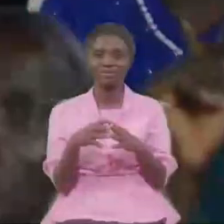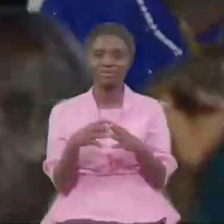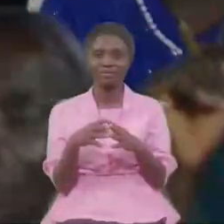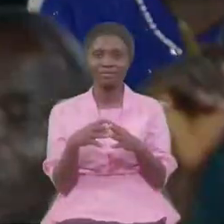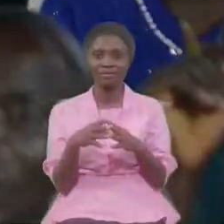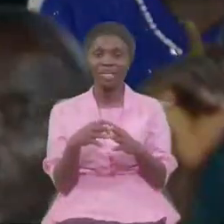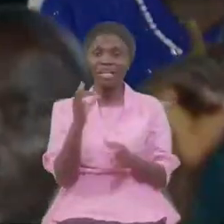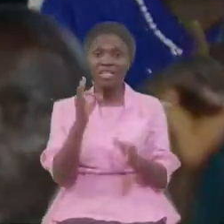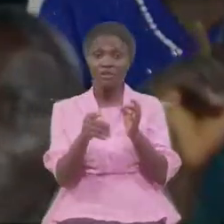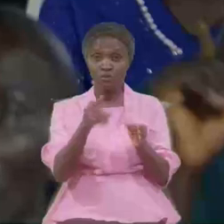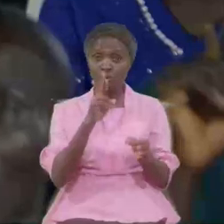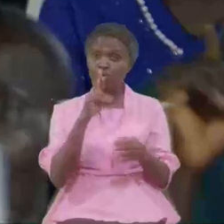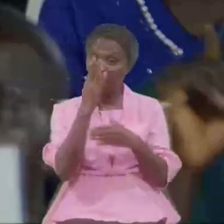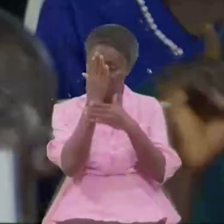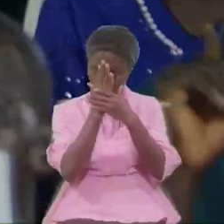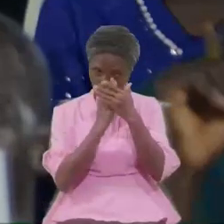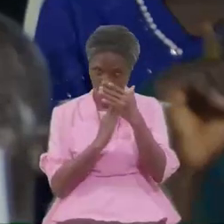Si vous êtes pénitent,